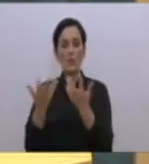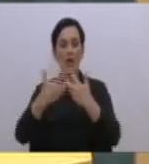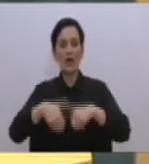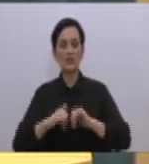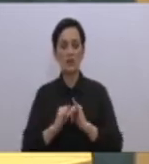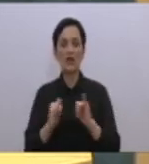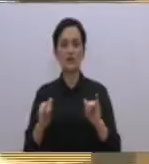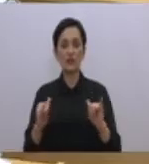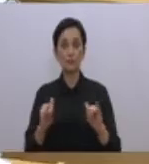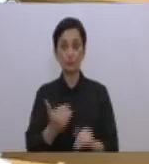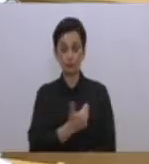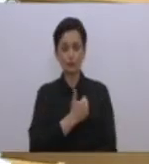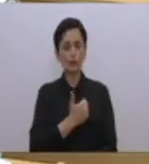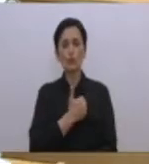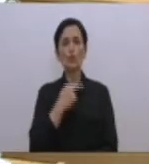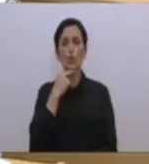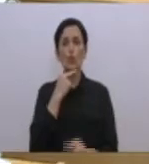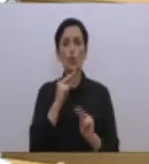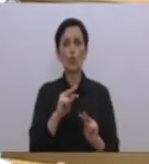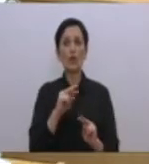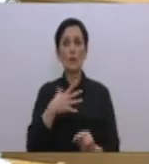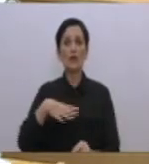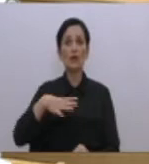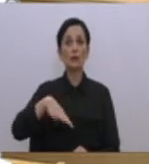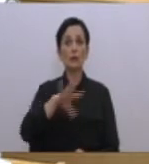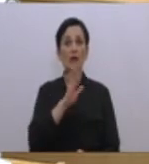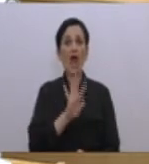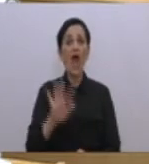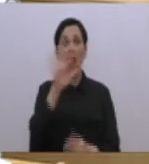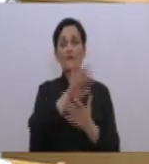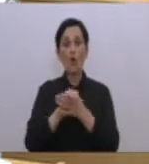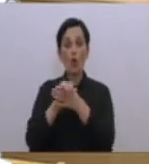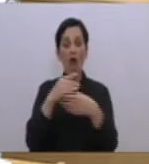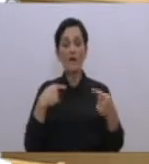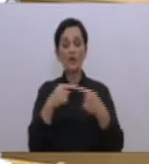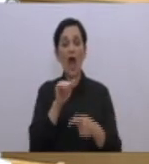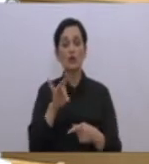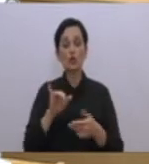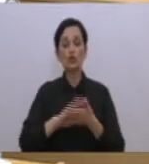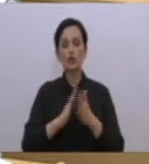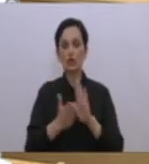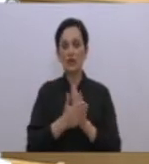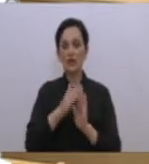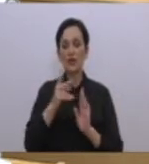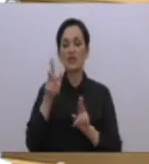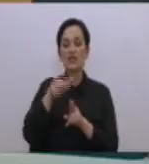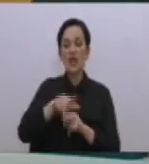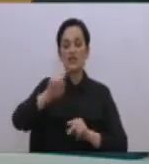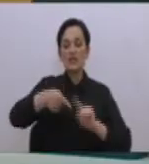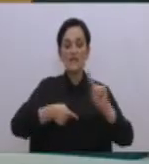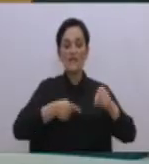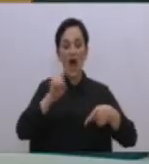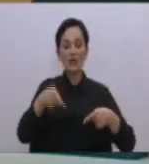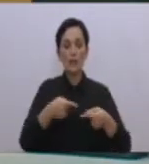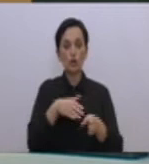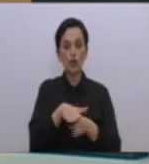განვითარებას. Სურს ყურადღება გავამახვილო საქართველოსა და ევროკავშირს შორის ასოცირების შესახებ შეთანხმებით ნაკისრი ვალდებულების